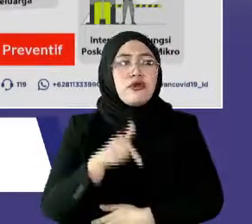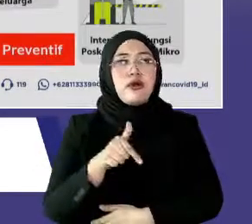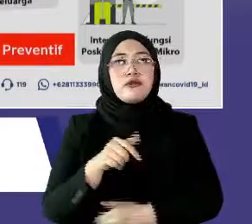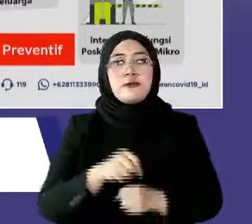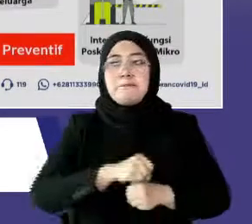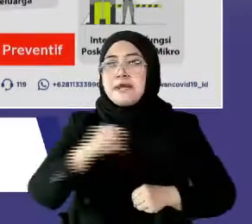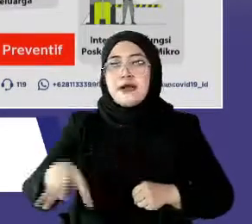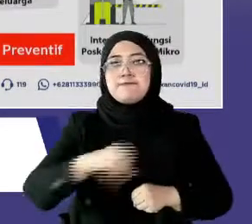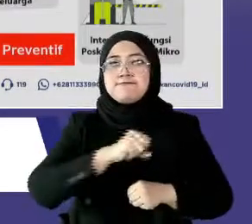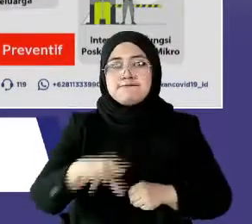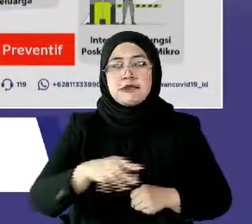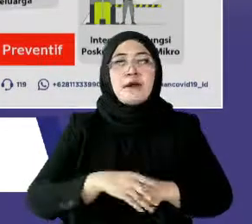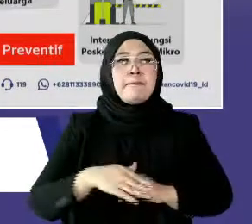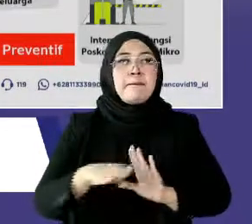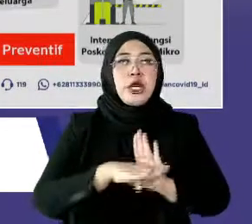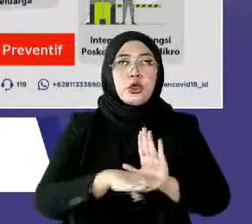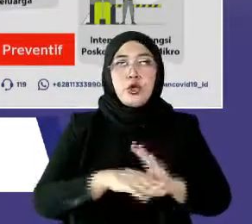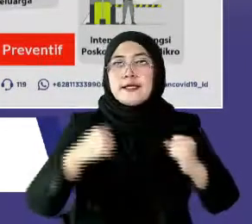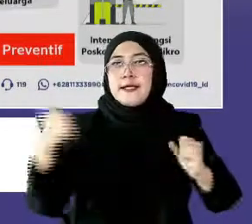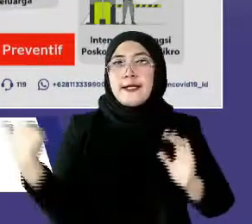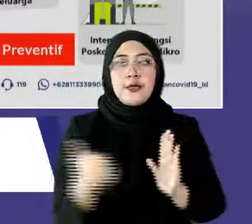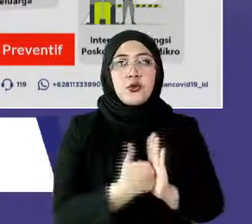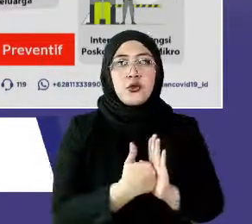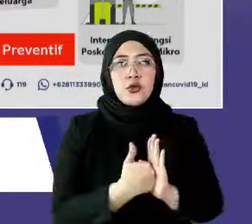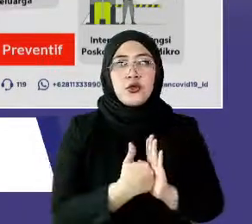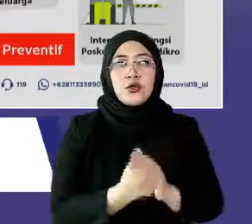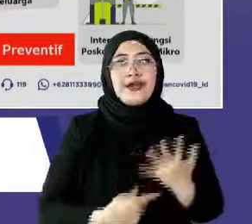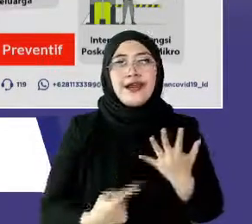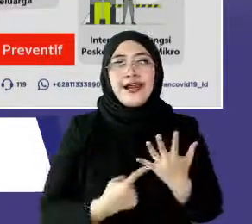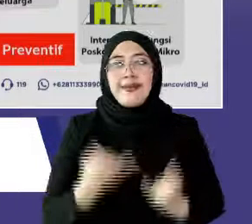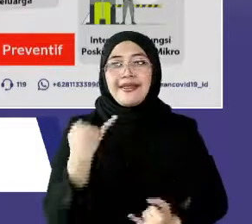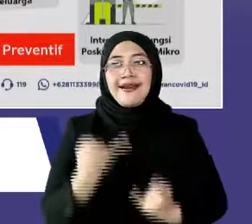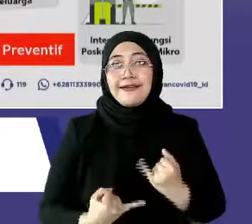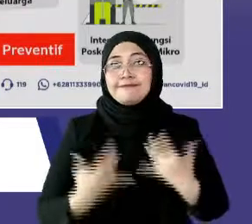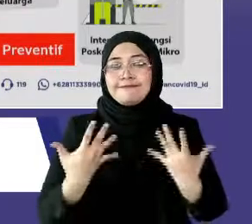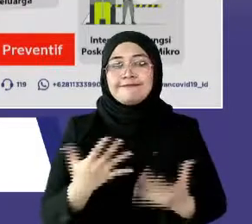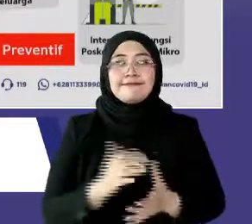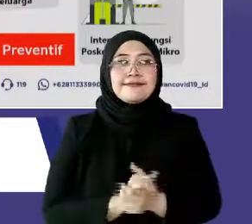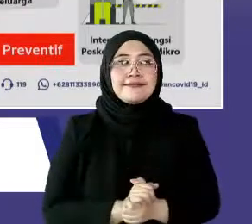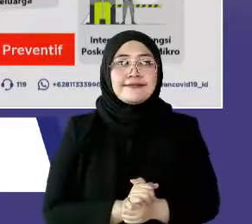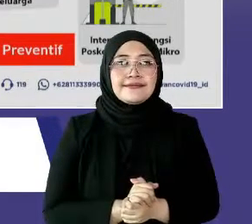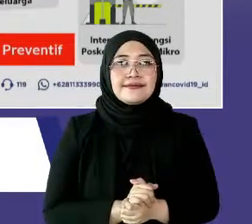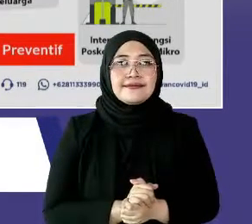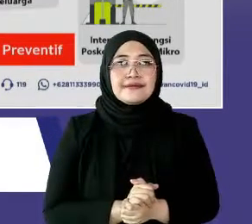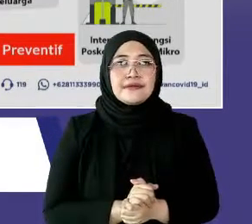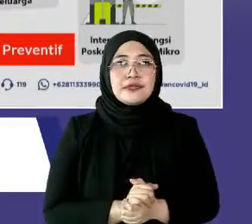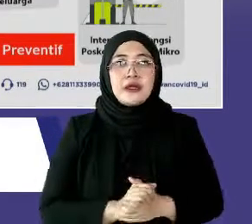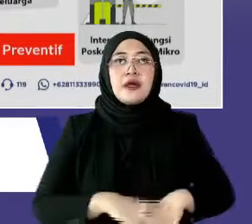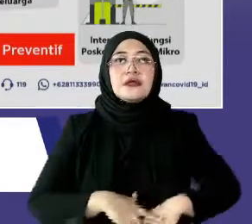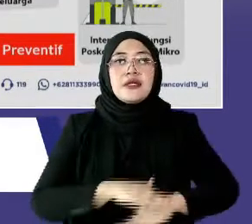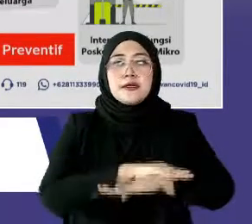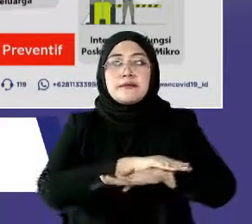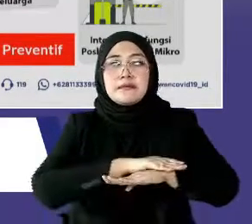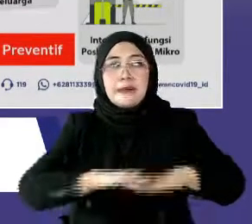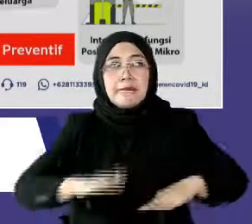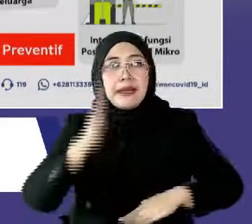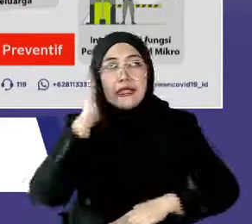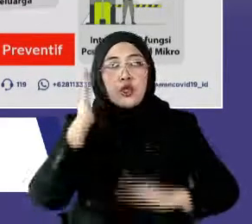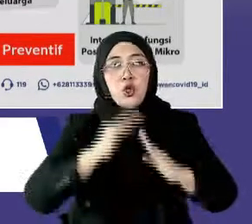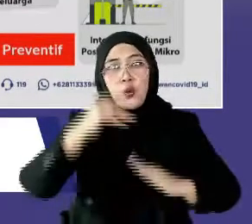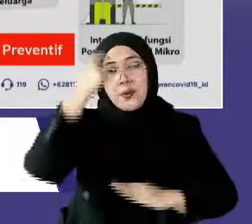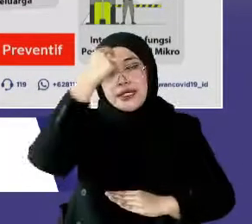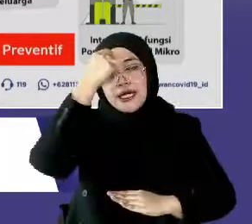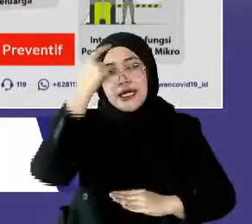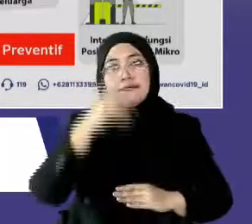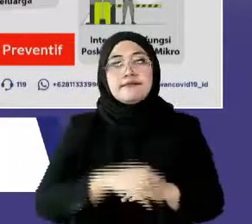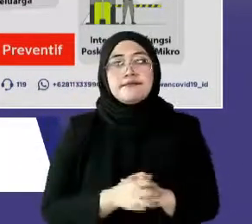penerapan protokol kesehatan yang ketat yang kelima Yang Terakhir ialah melakukan konversi tempat tidur rumah sakit Hai